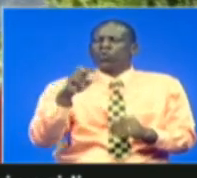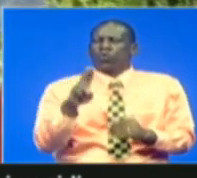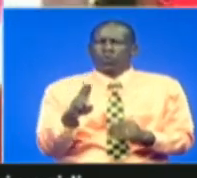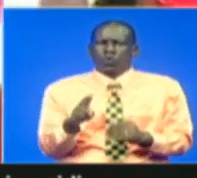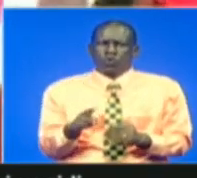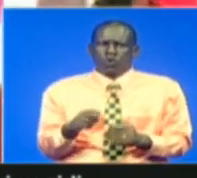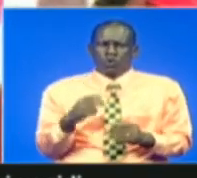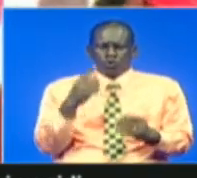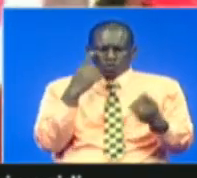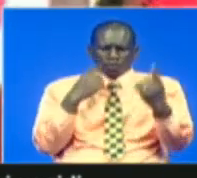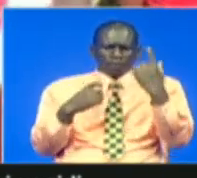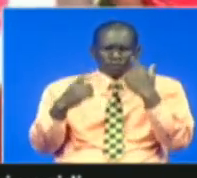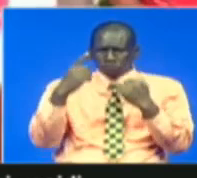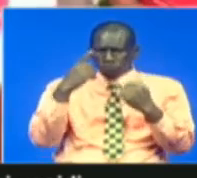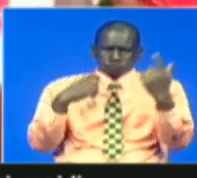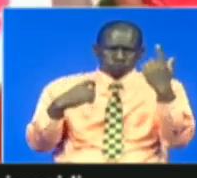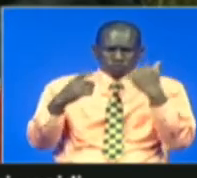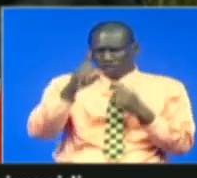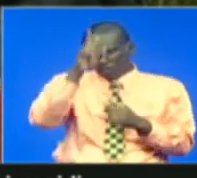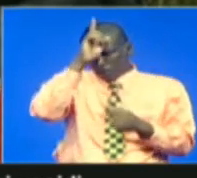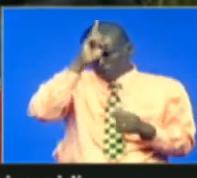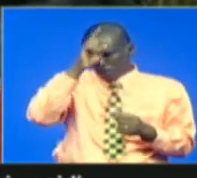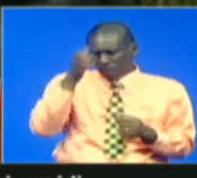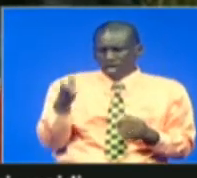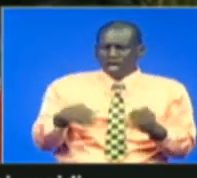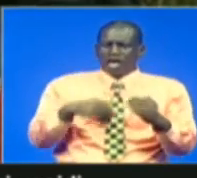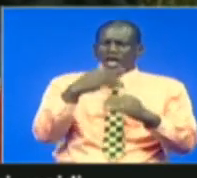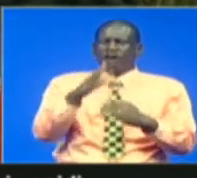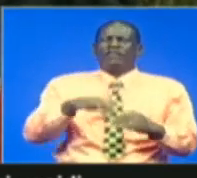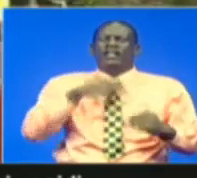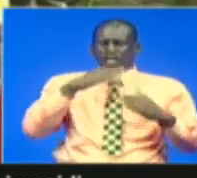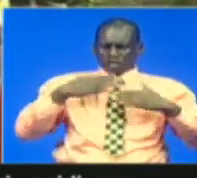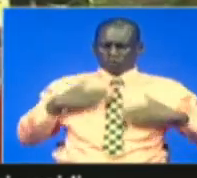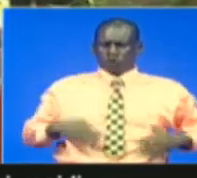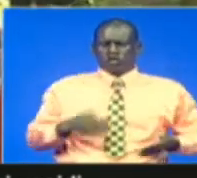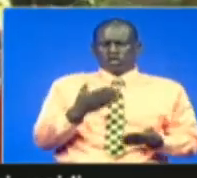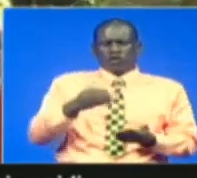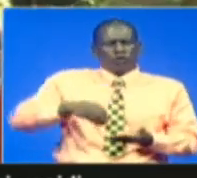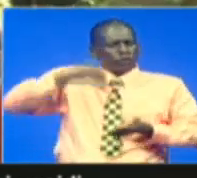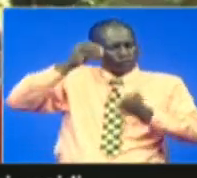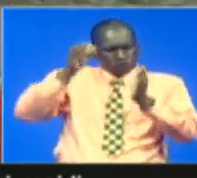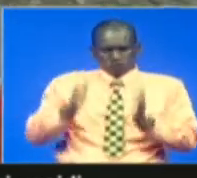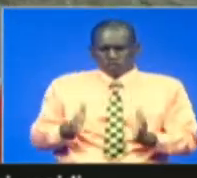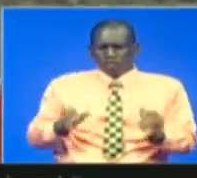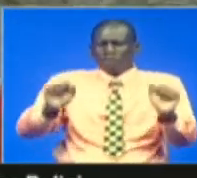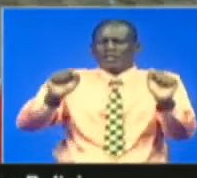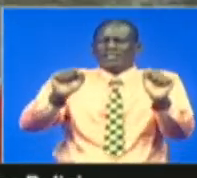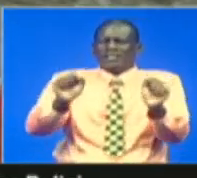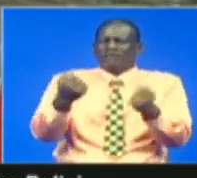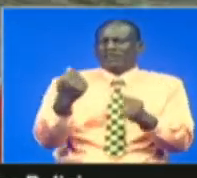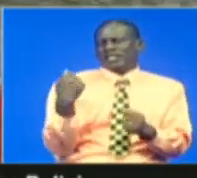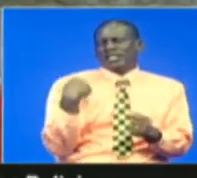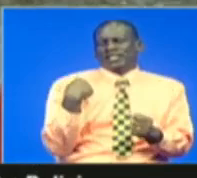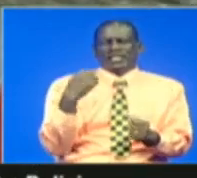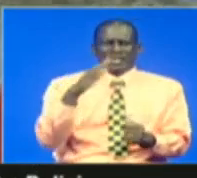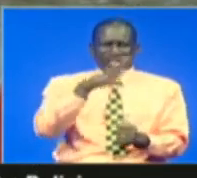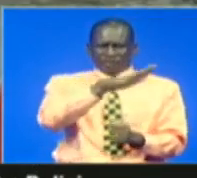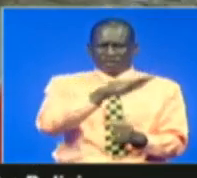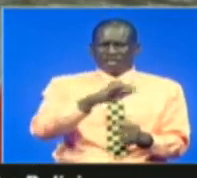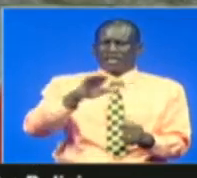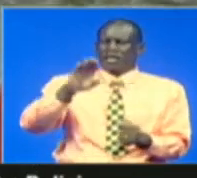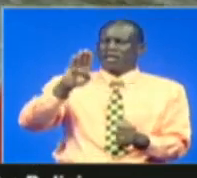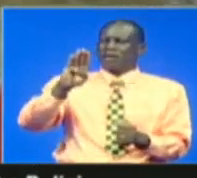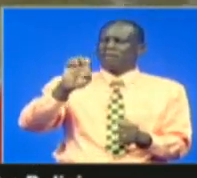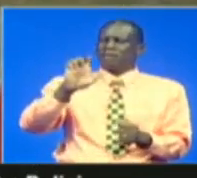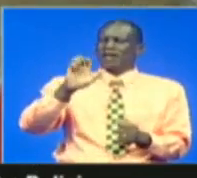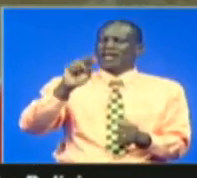Wingu la simanzi limetanda kijijini hapa baada ya miili ya wanafunzi hao kuopolewa jioni ya jana. Belinda Wanjiku na